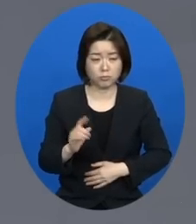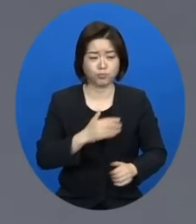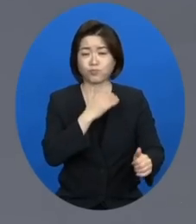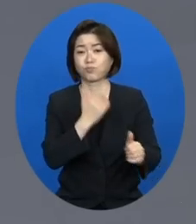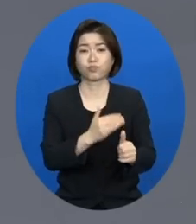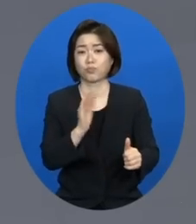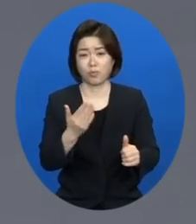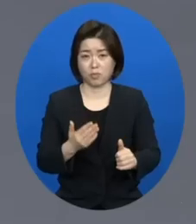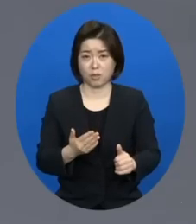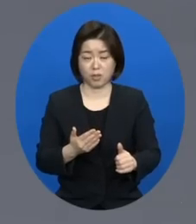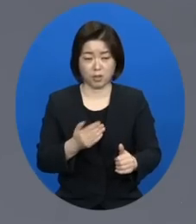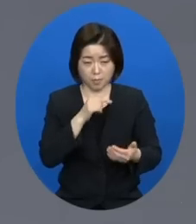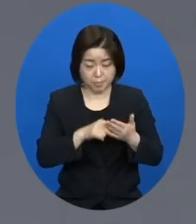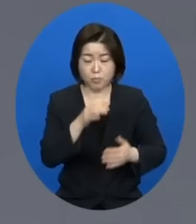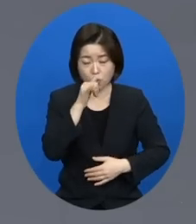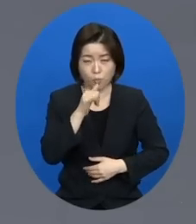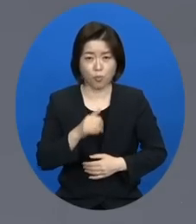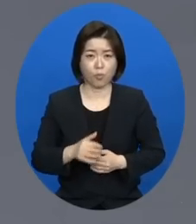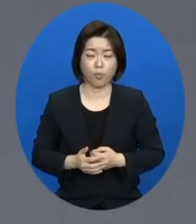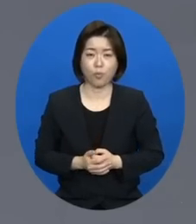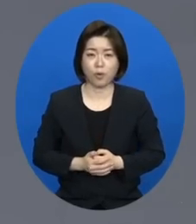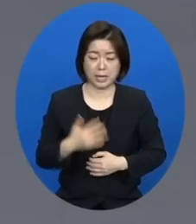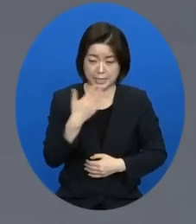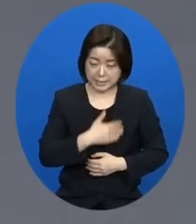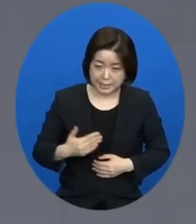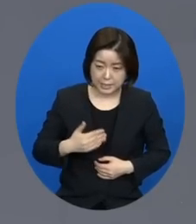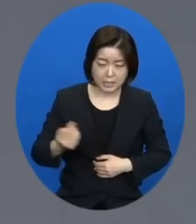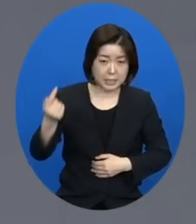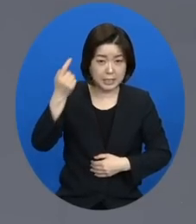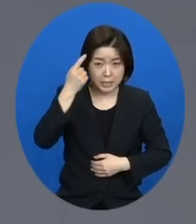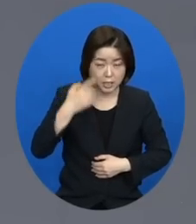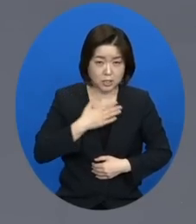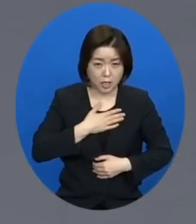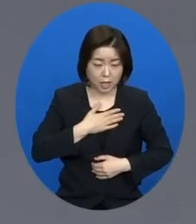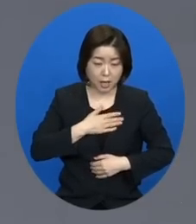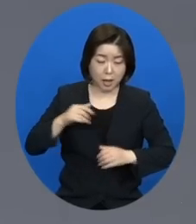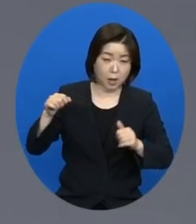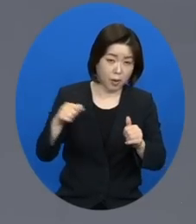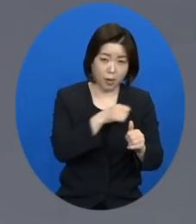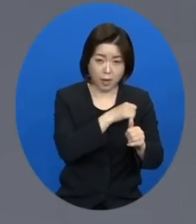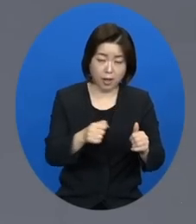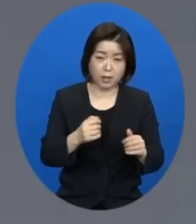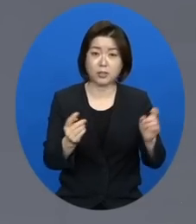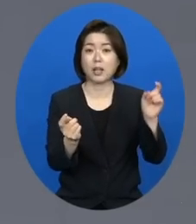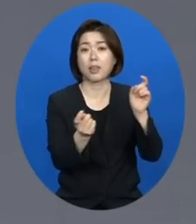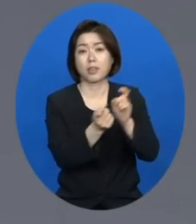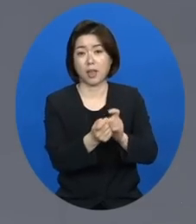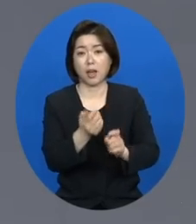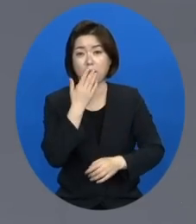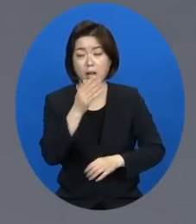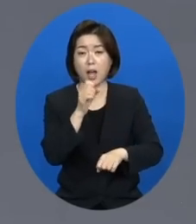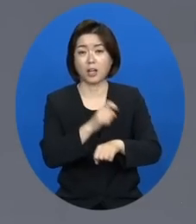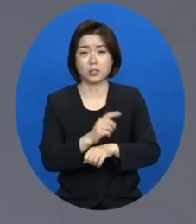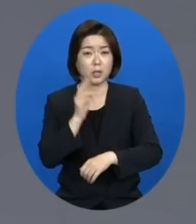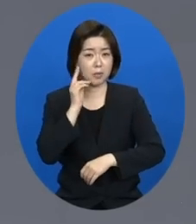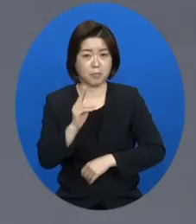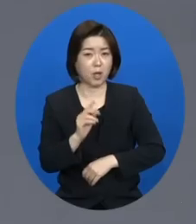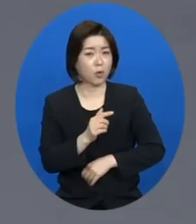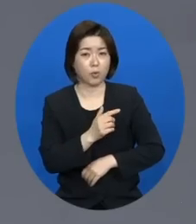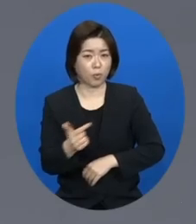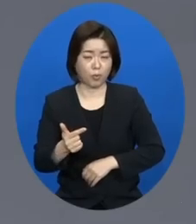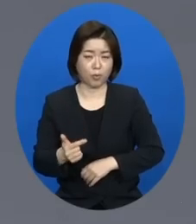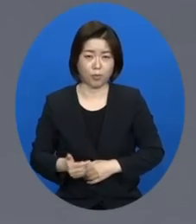거지. 불이익당하는 것이지. 신체적인, 정서적인 학대를 당할 가능성이 매우